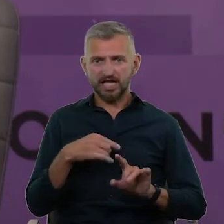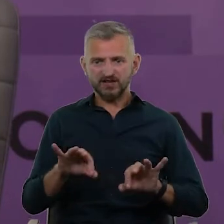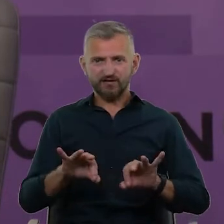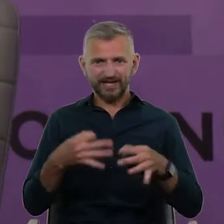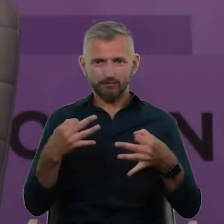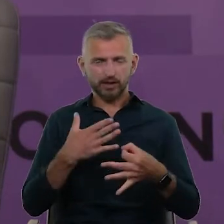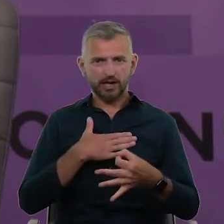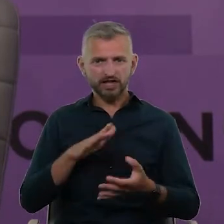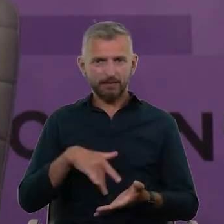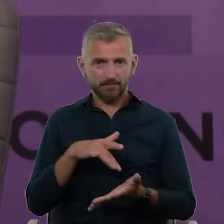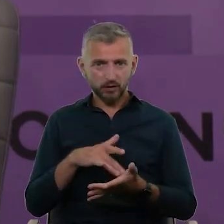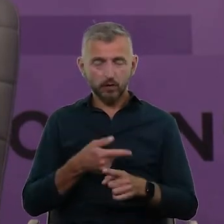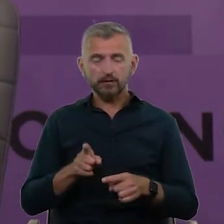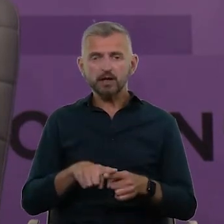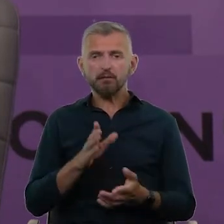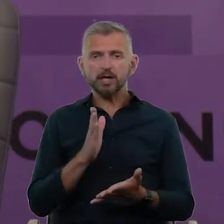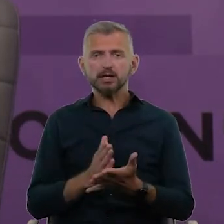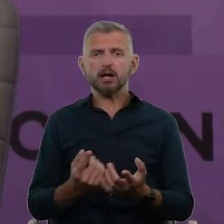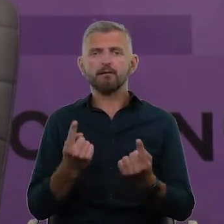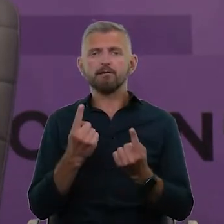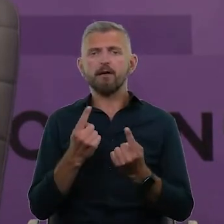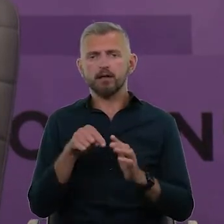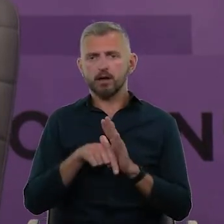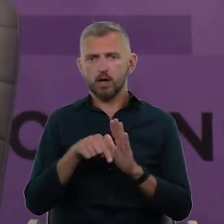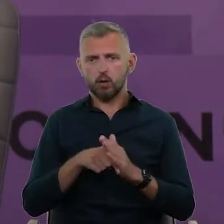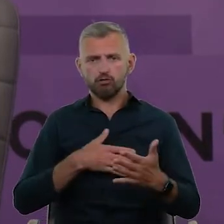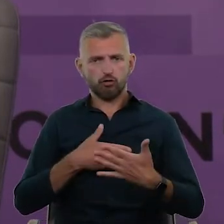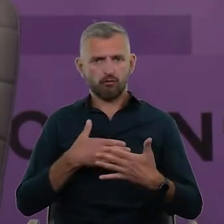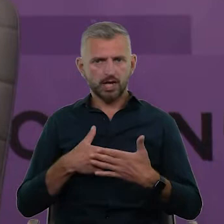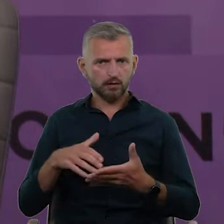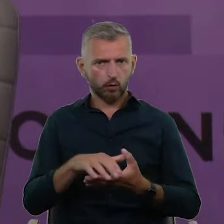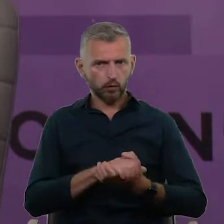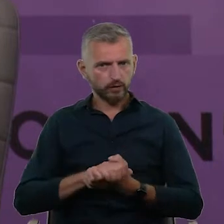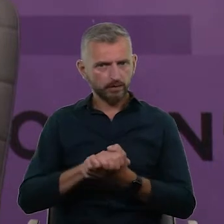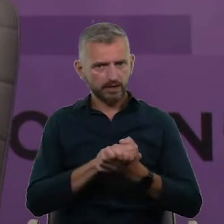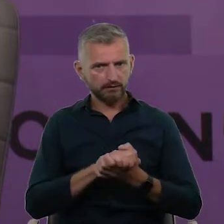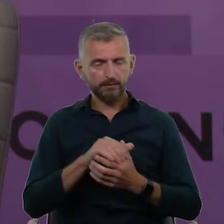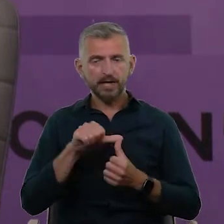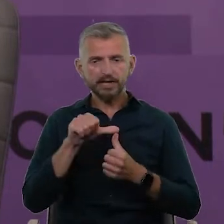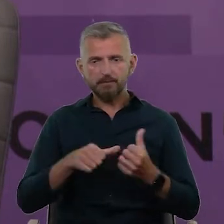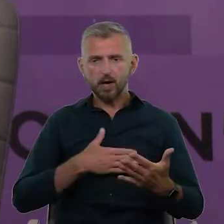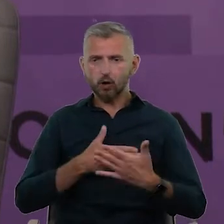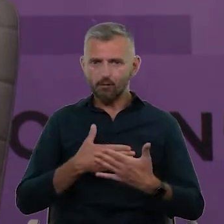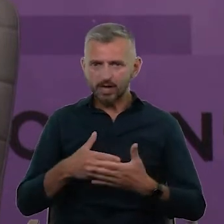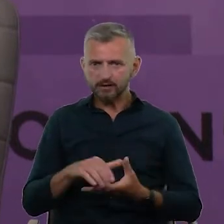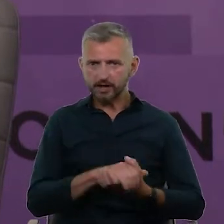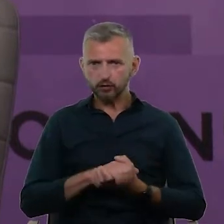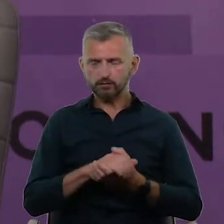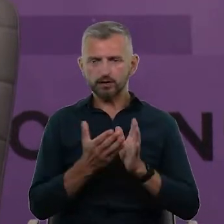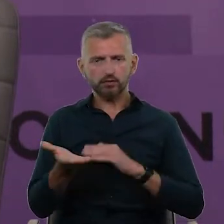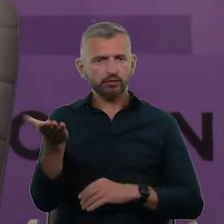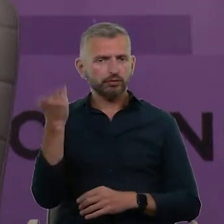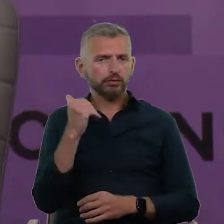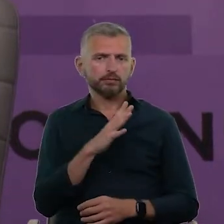місто. В цьому є велика роль громадянського суспільства. І саме громадянське суспільство тоді